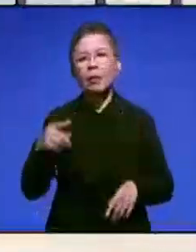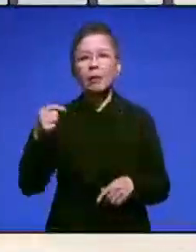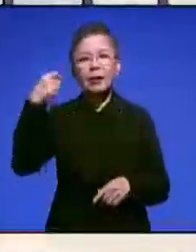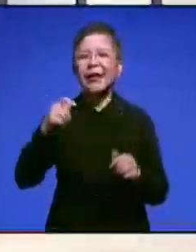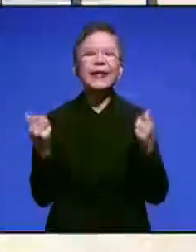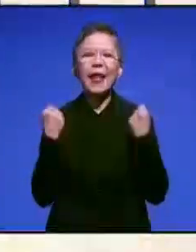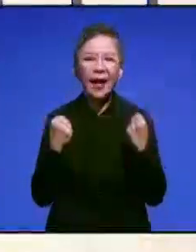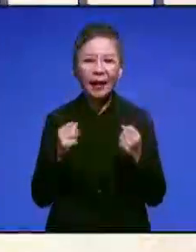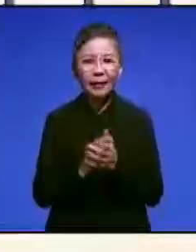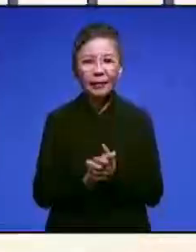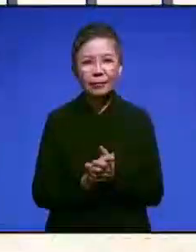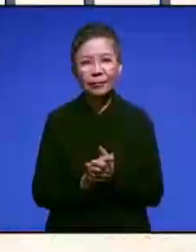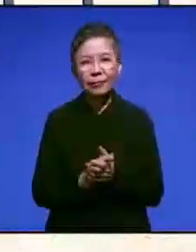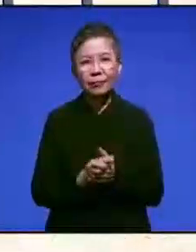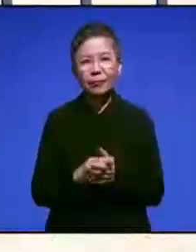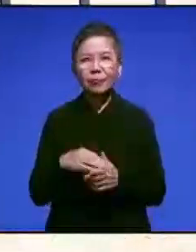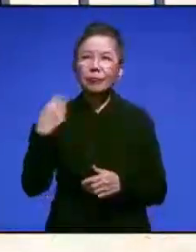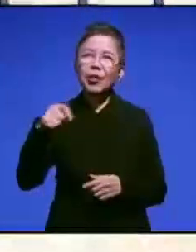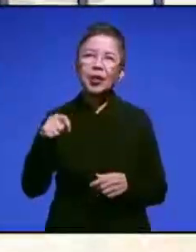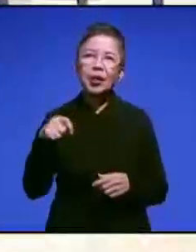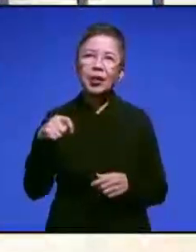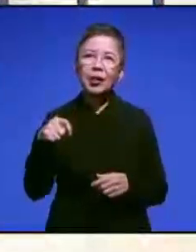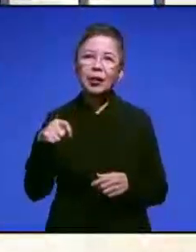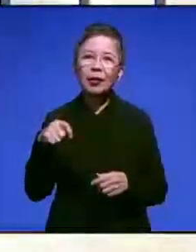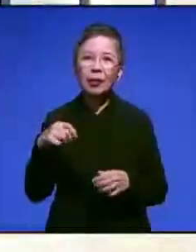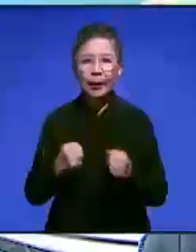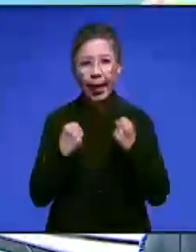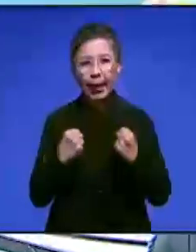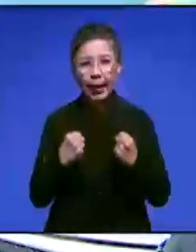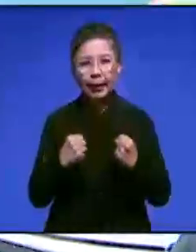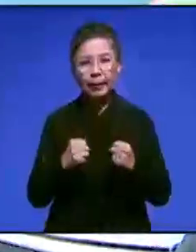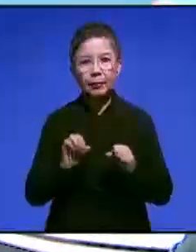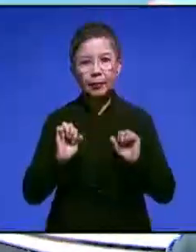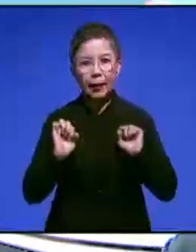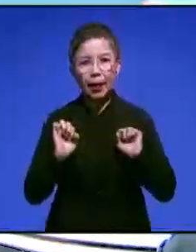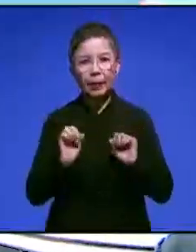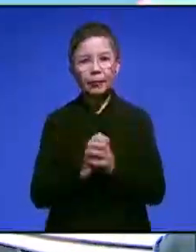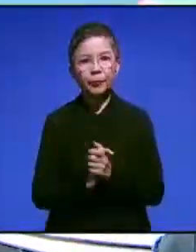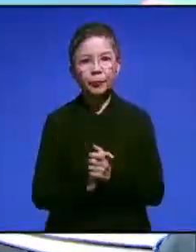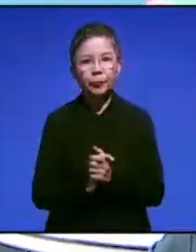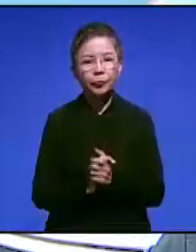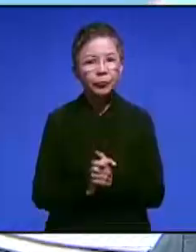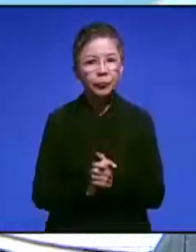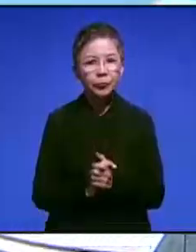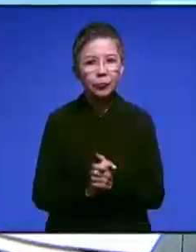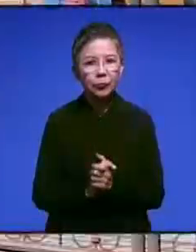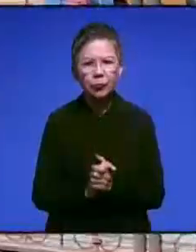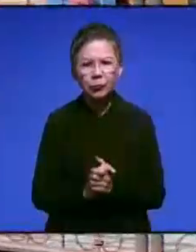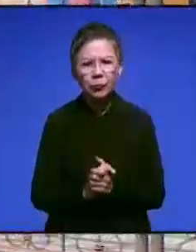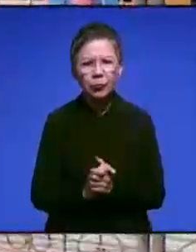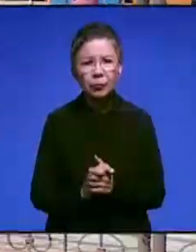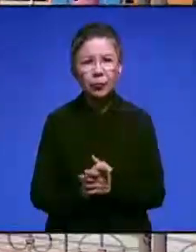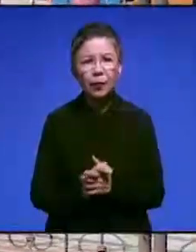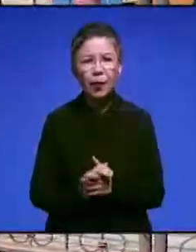Menteri kesehatan, selain itu? Sama menteri ketahanan sih. Isional oli sih, di bagian hukum. Isional oli.